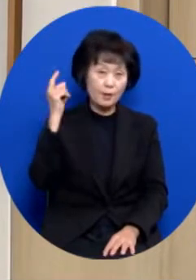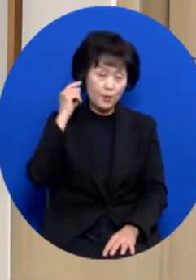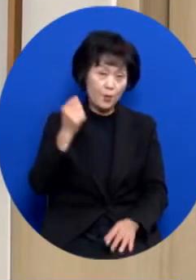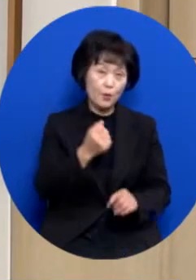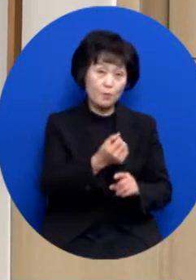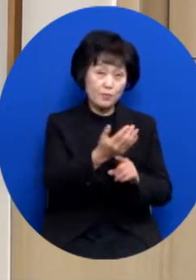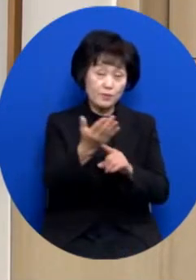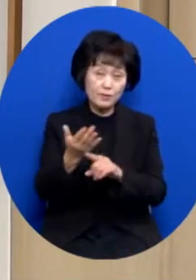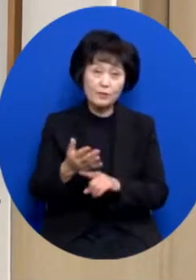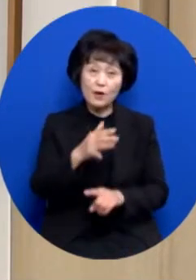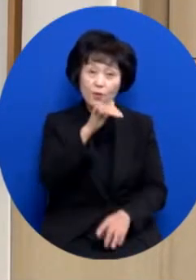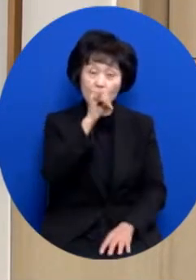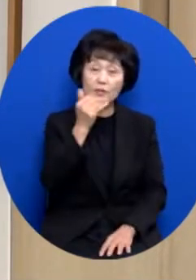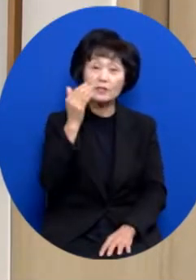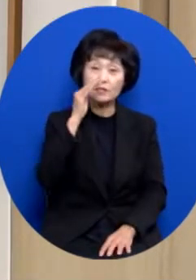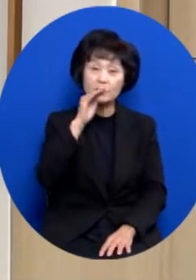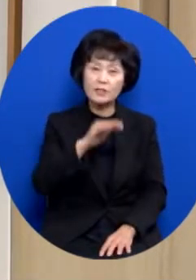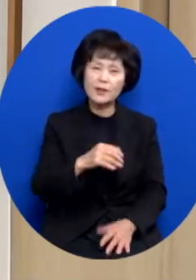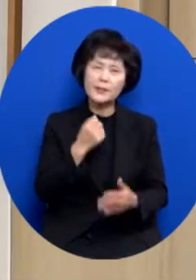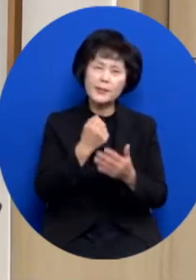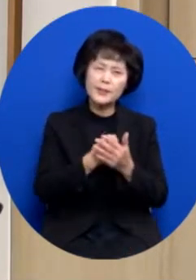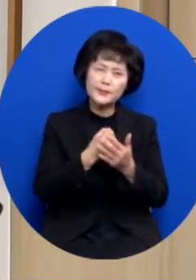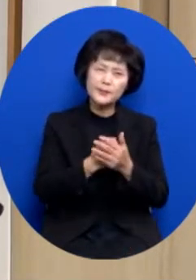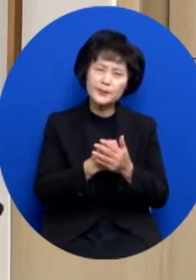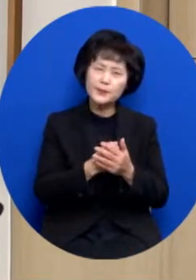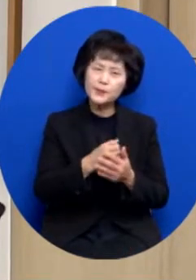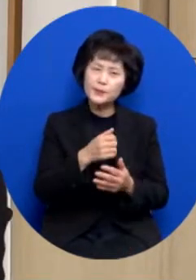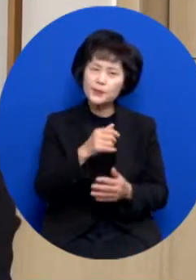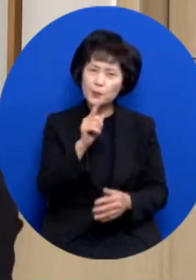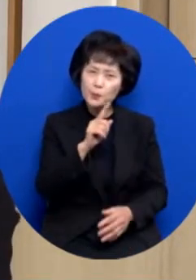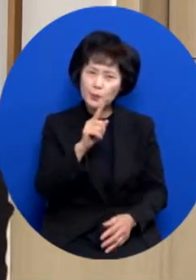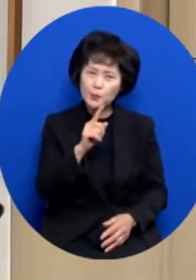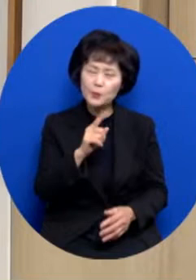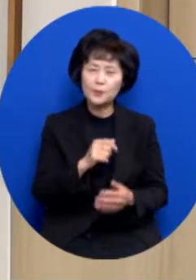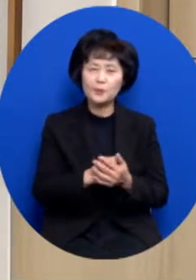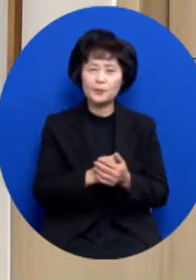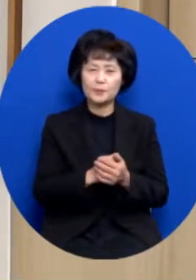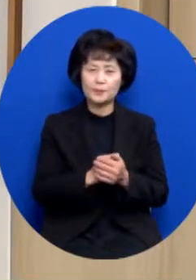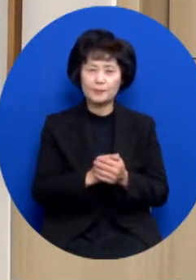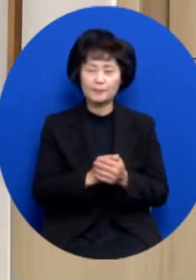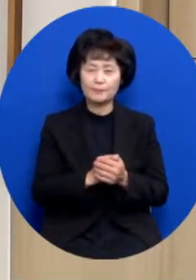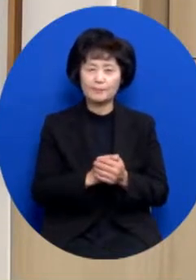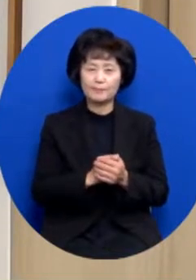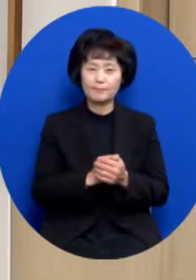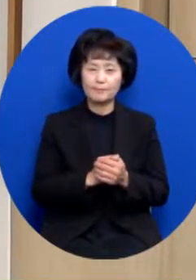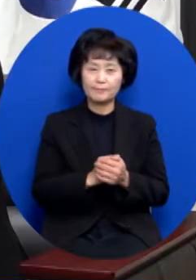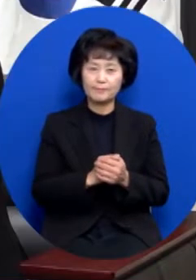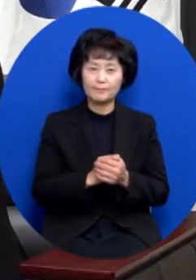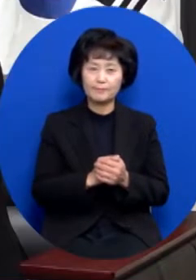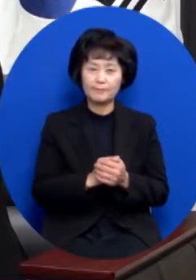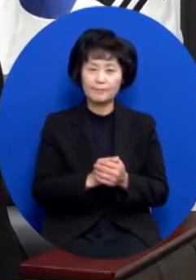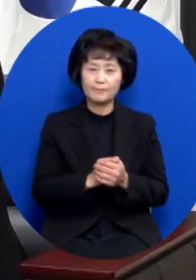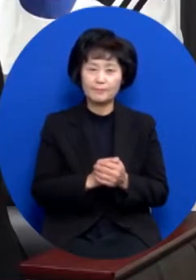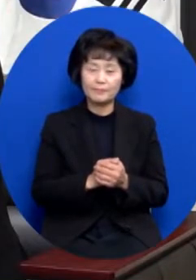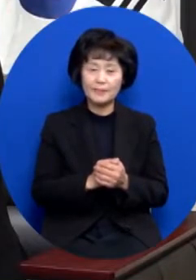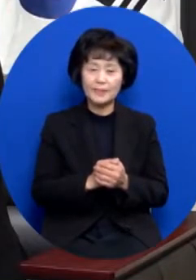사역을 쭉 해오셨는데 좀 아쉬운 부분이 있으셨을 것 같아서요 어떤 부분이었는지 말씀 좀 해주십시오